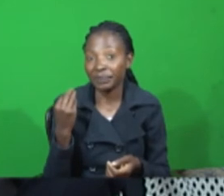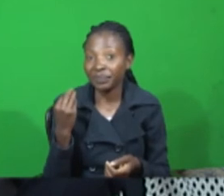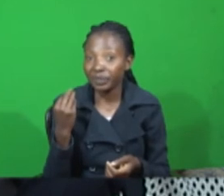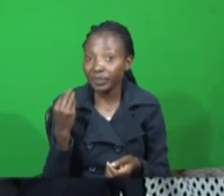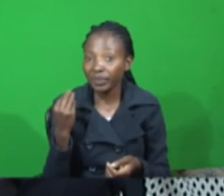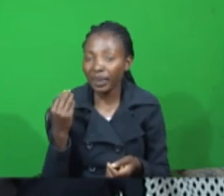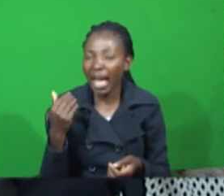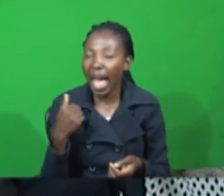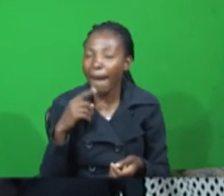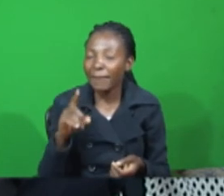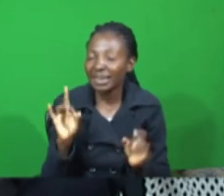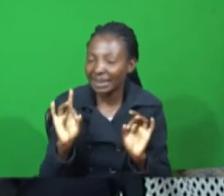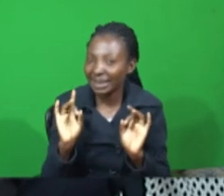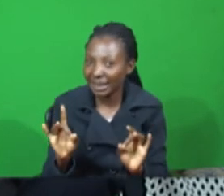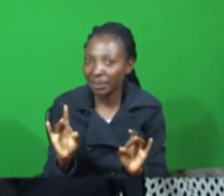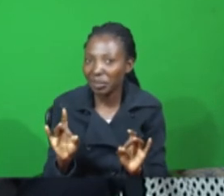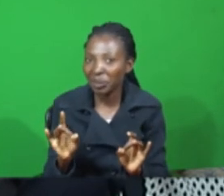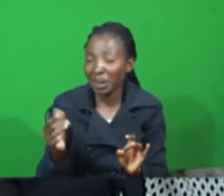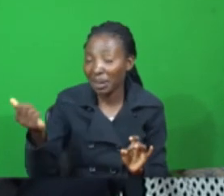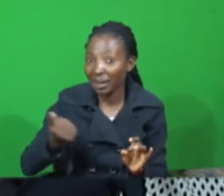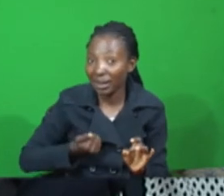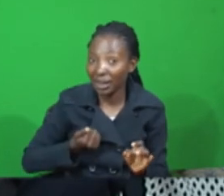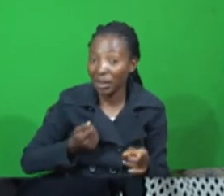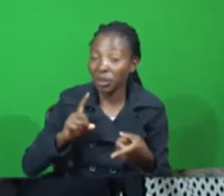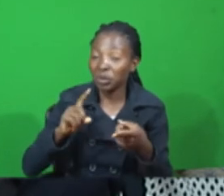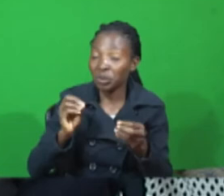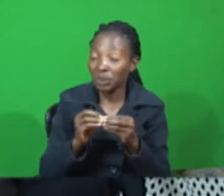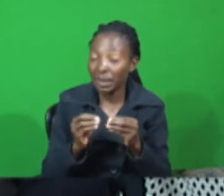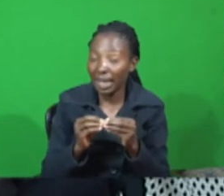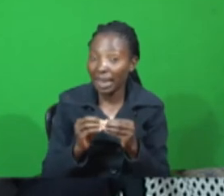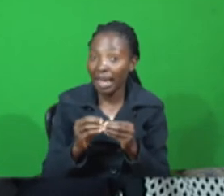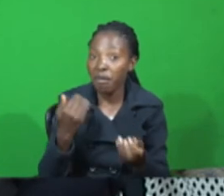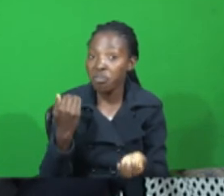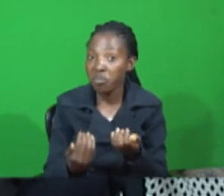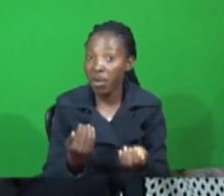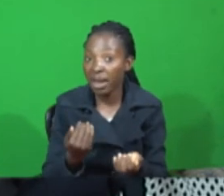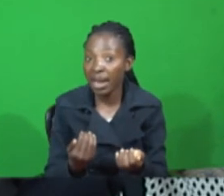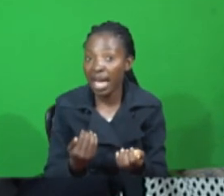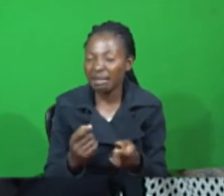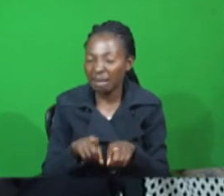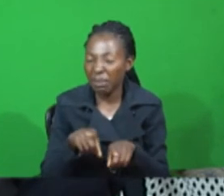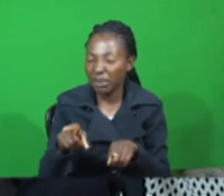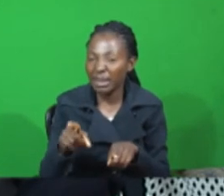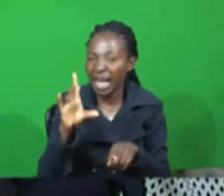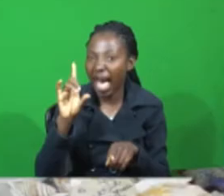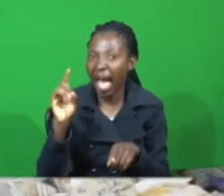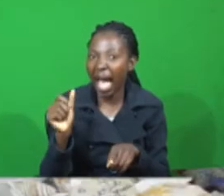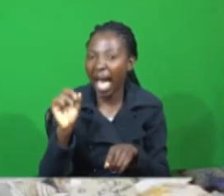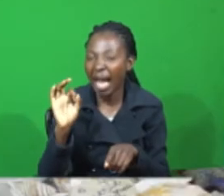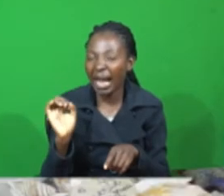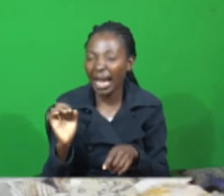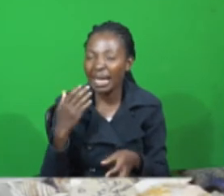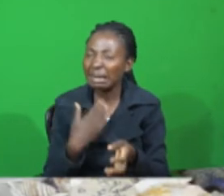ndine nchifana kuchengeta munhu uyu handitika nemwana wangu se uya azodzungaira murenje Hagari kuradza kuti